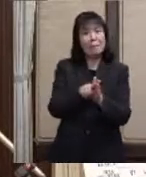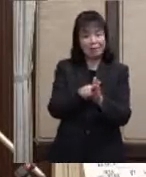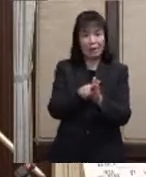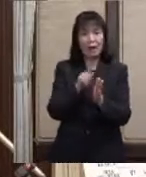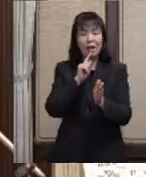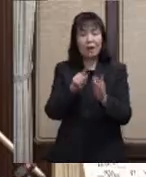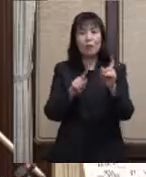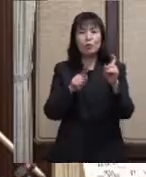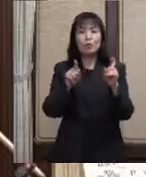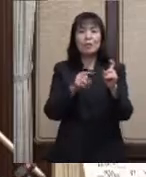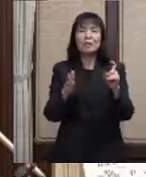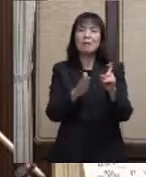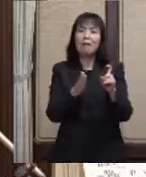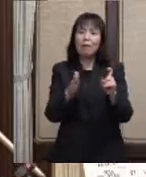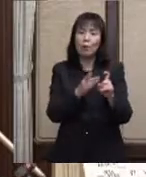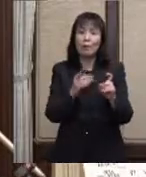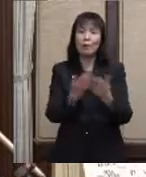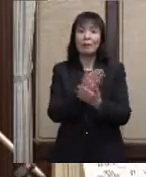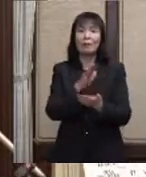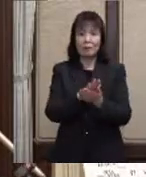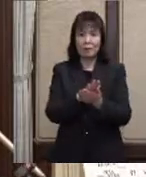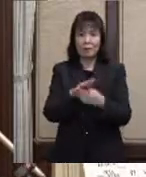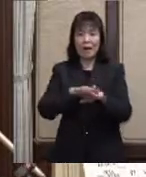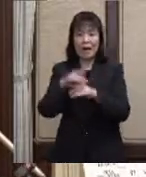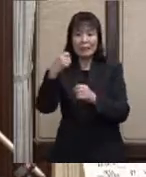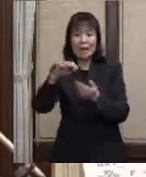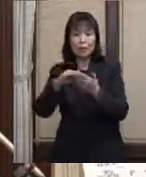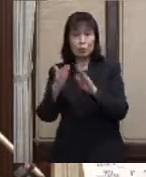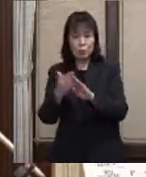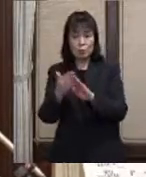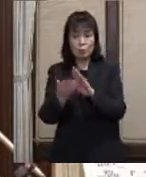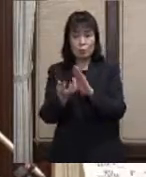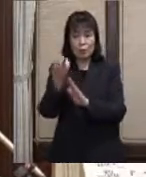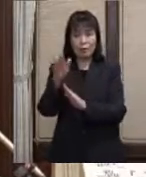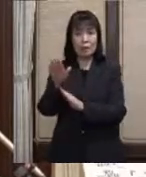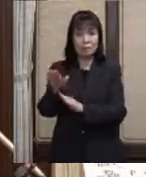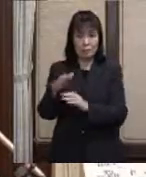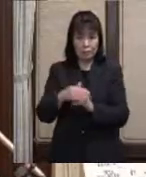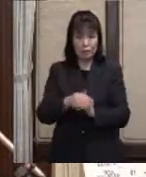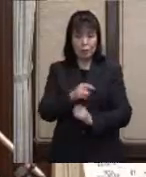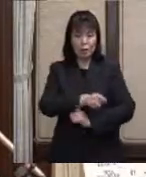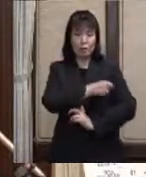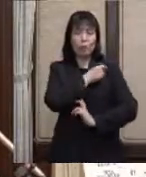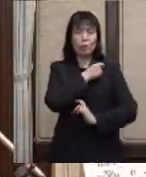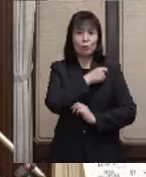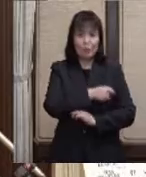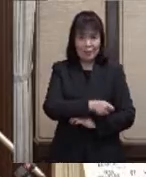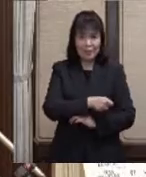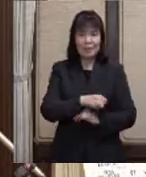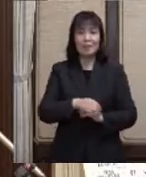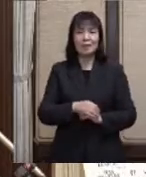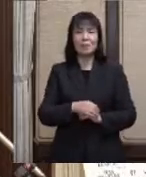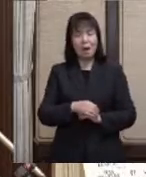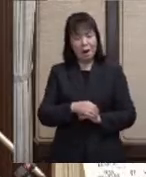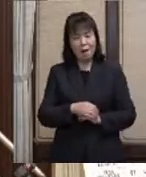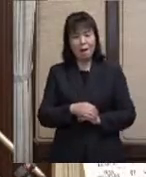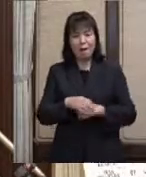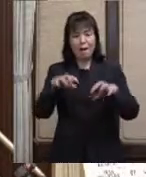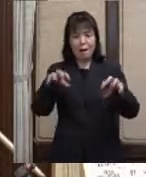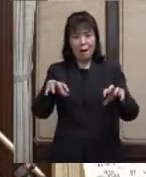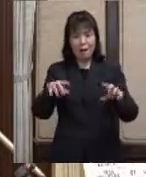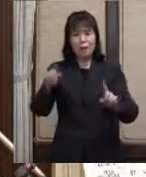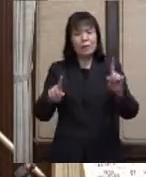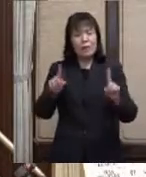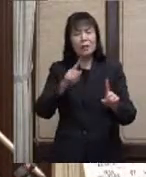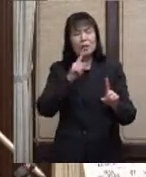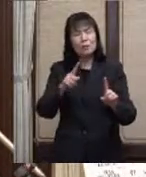10名程度ということになっています。で、愛南町にも出ていますので、特に、この両地域ど